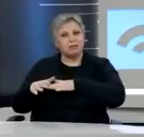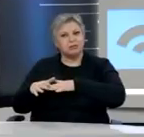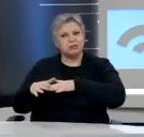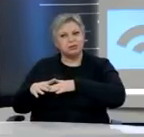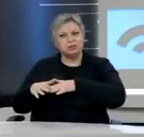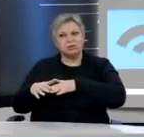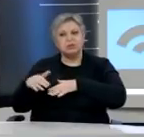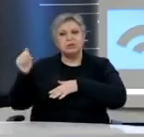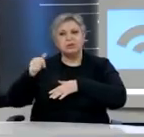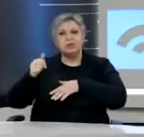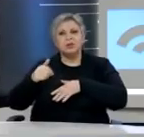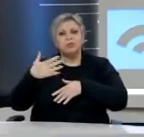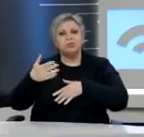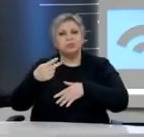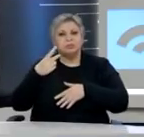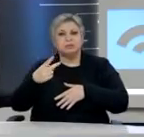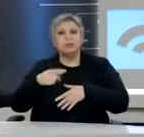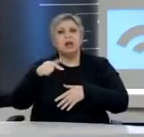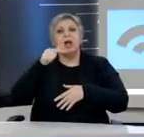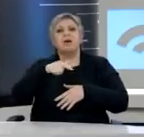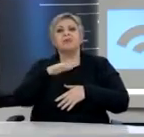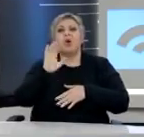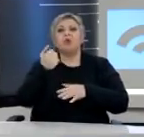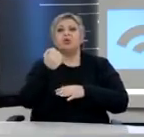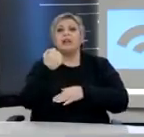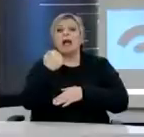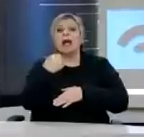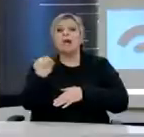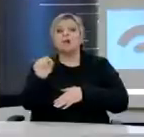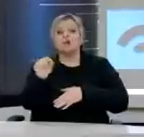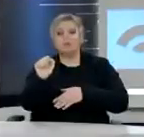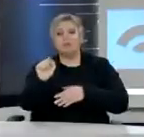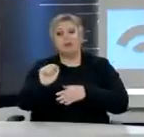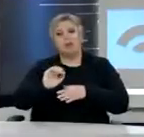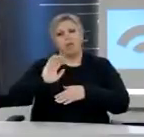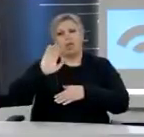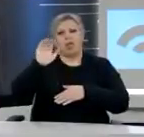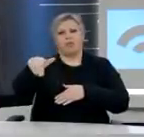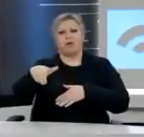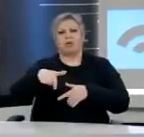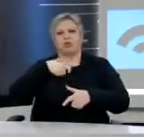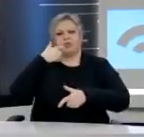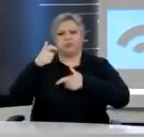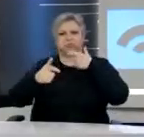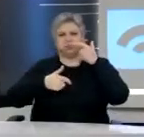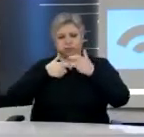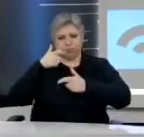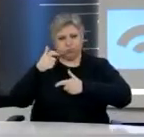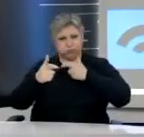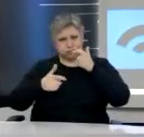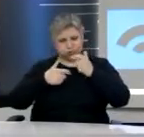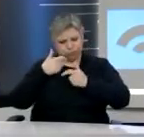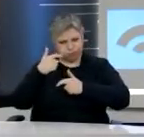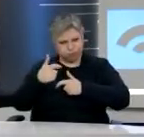στις κραυγές αυτών που λείπουν από την αίθουσα, μέσα και έξω από αυτήν, ενώ των χρυσαυγητών. Αυτές οι πρακτικές είναι